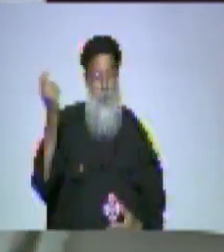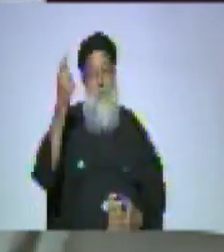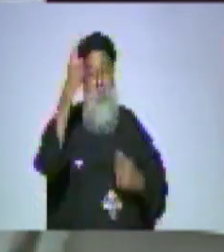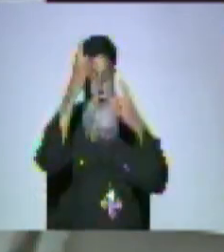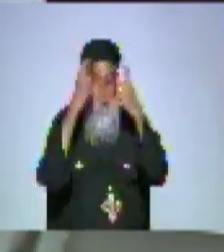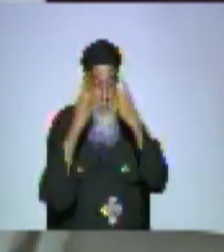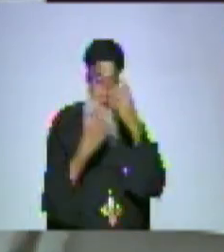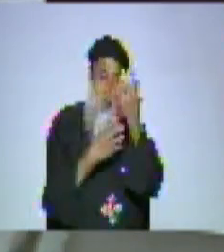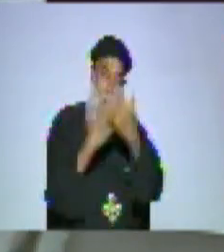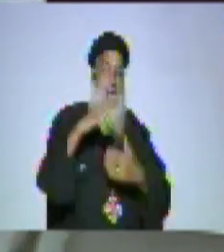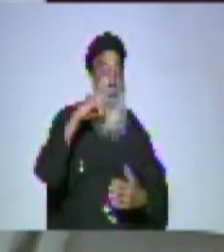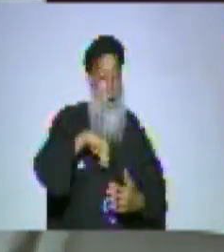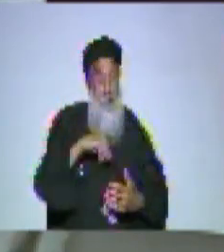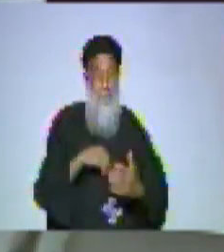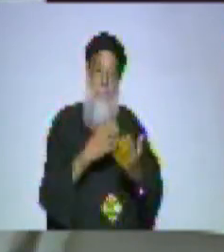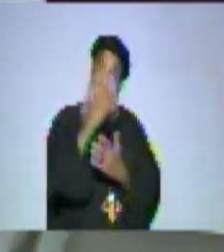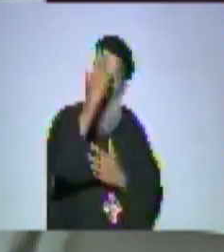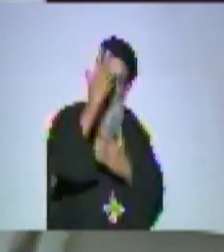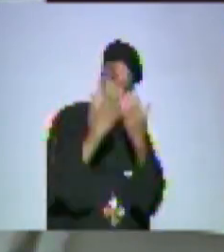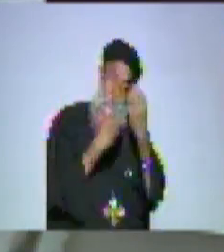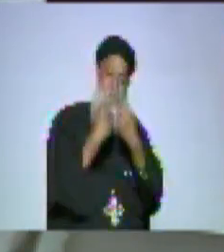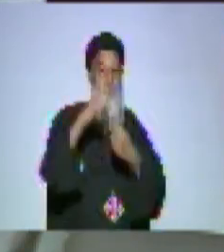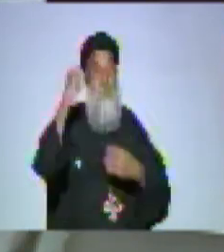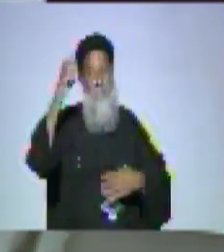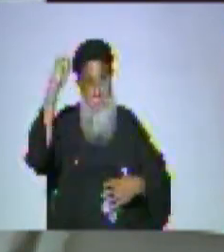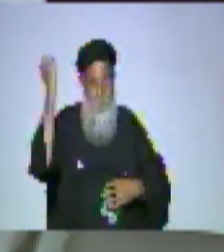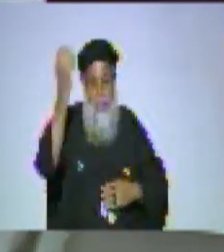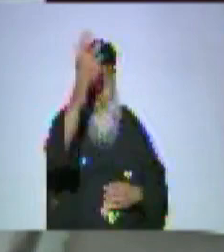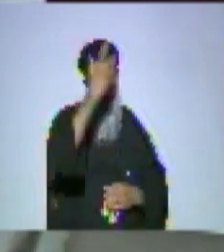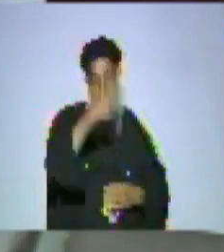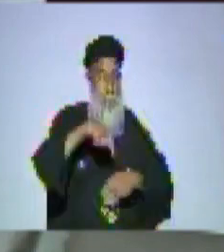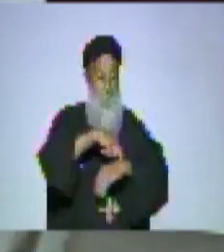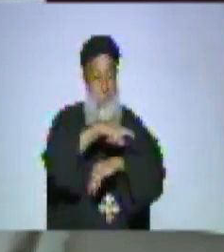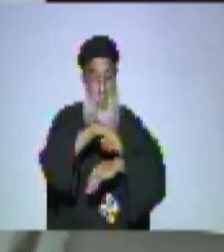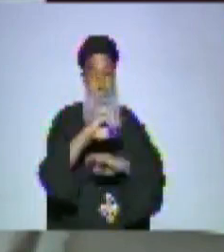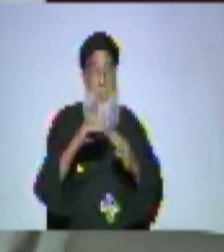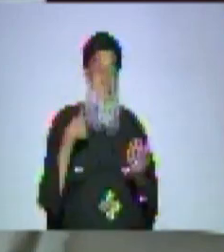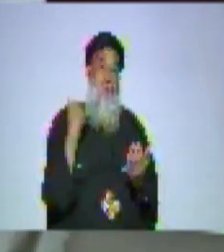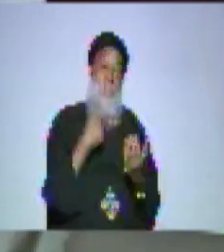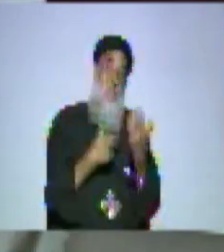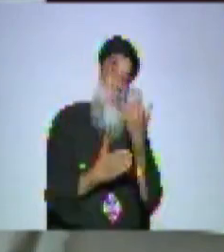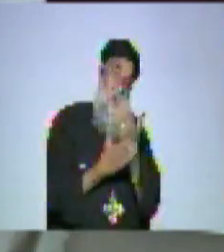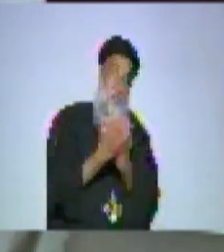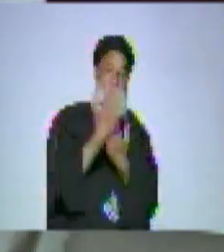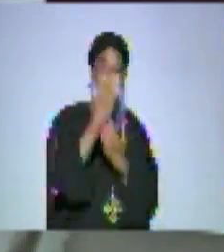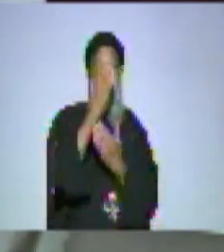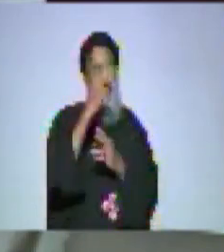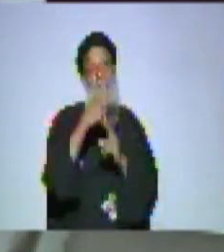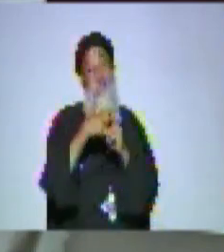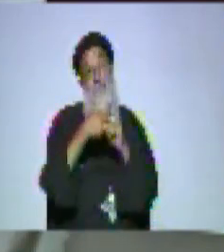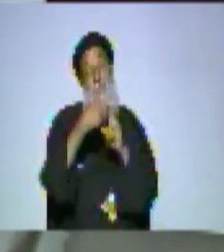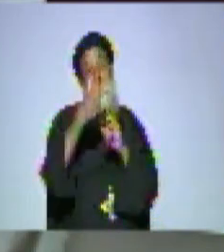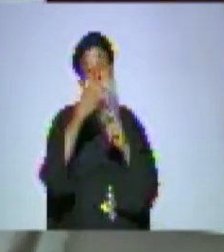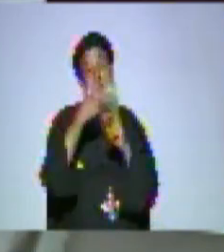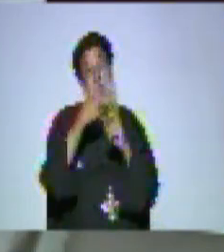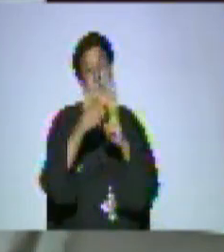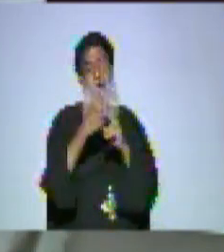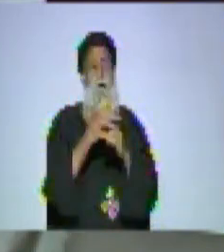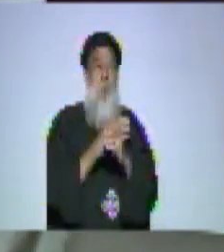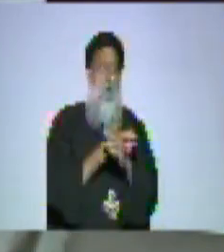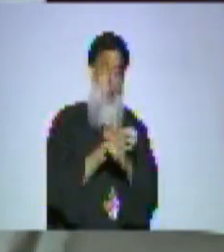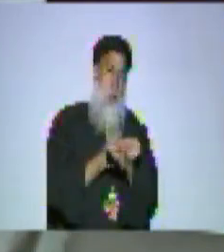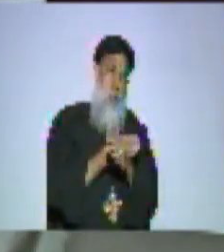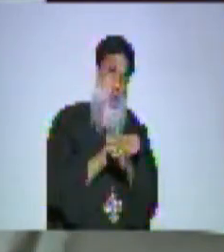والطلبات والاناجيل اللي في السواعي كل ده جميل بس لو الانسان مجهد ومش قادر